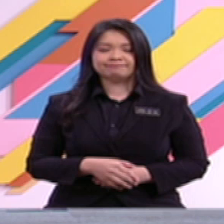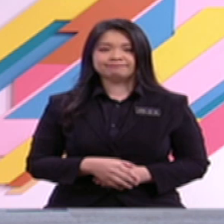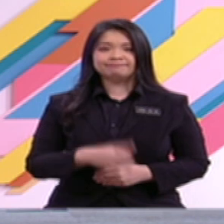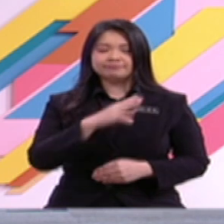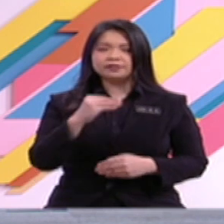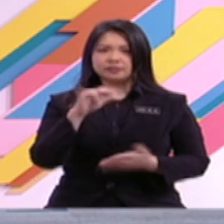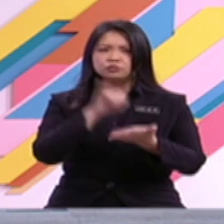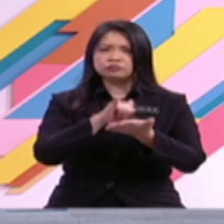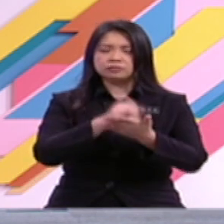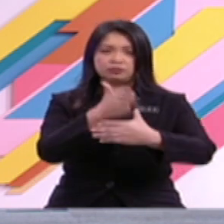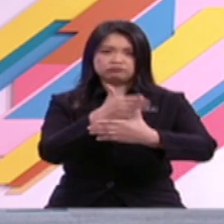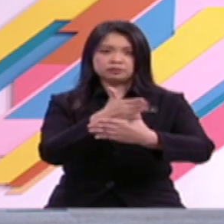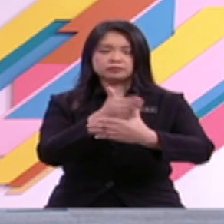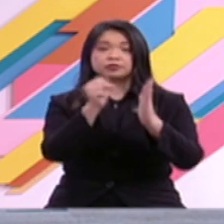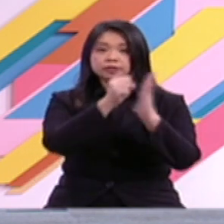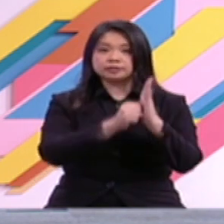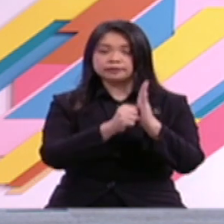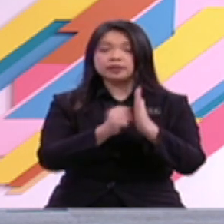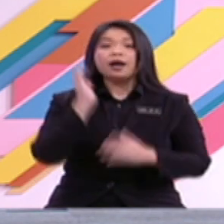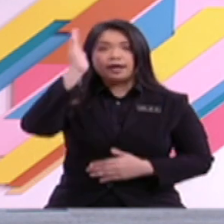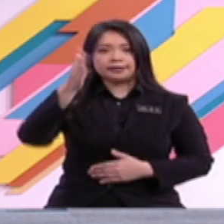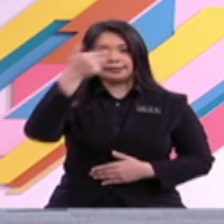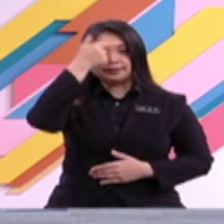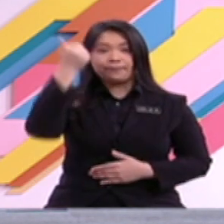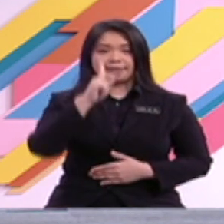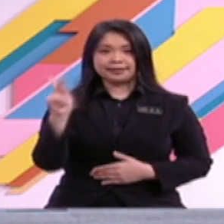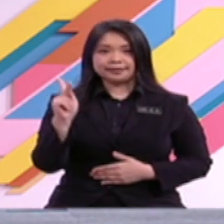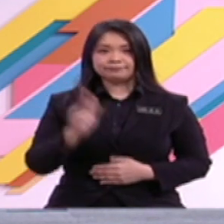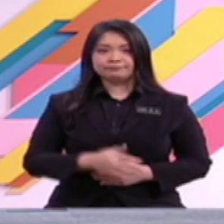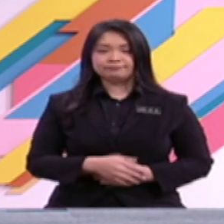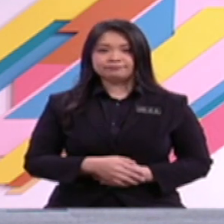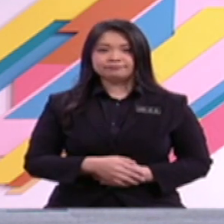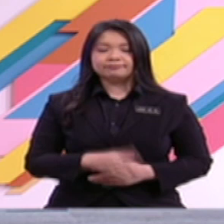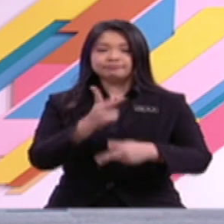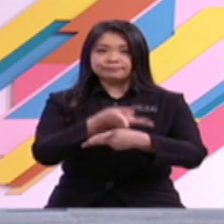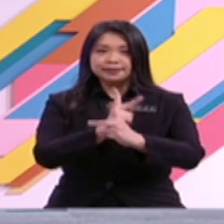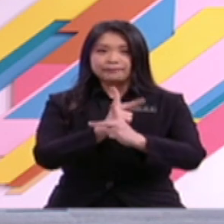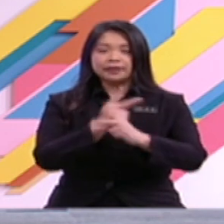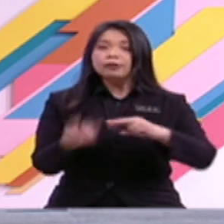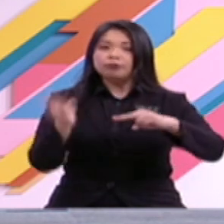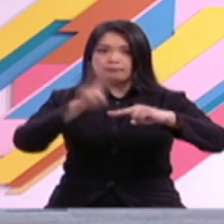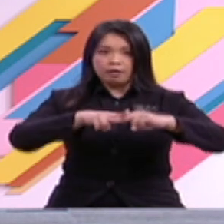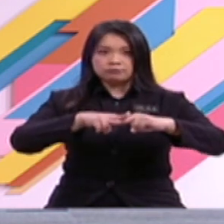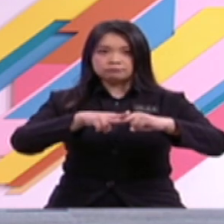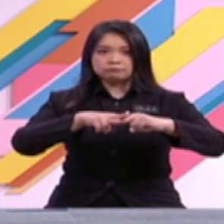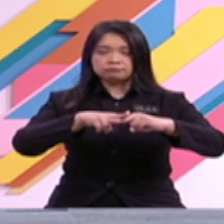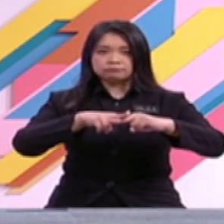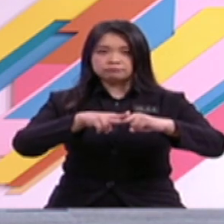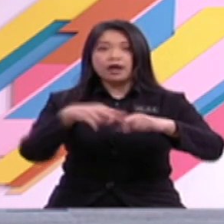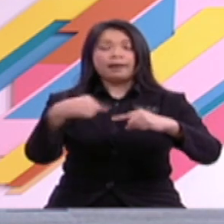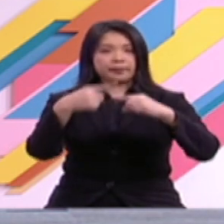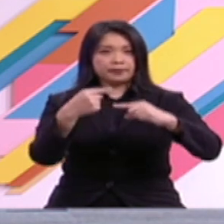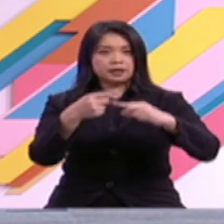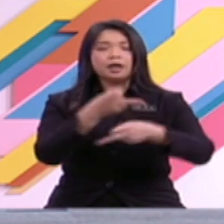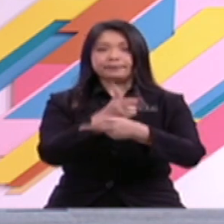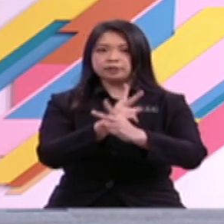cara-cara yang ada dalam sewa-beli menyebabkan pindah member tanpa Oke PINnya member